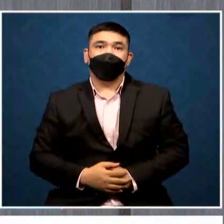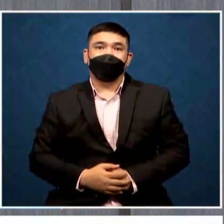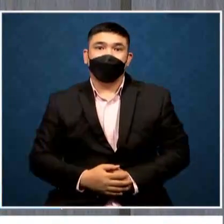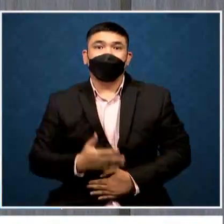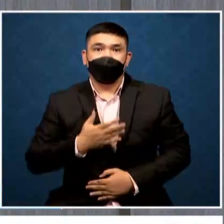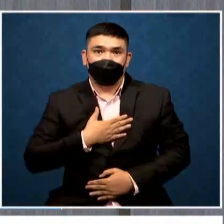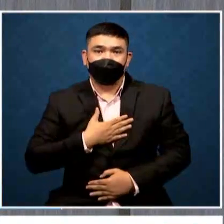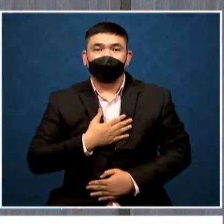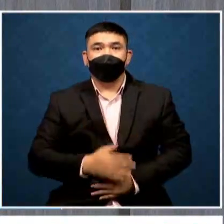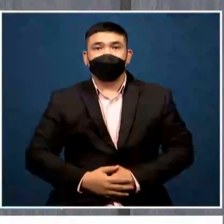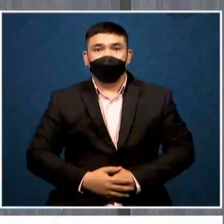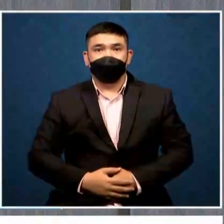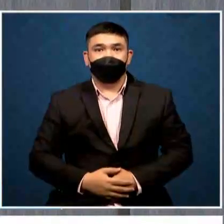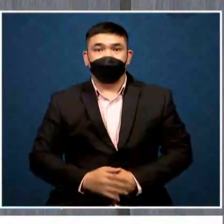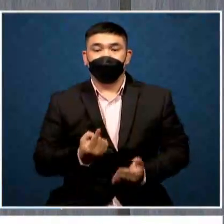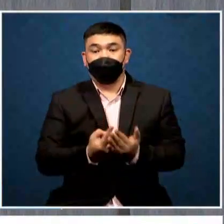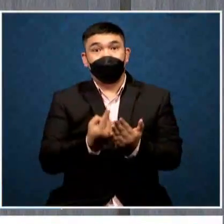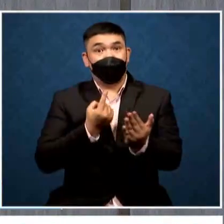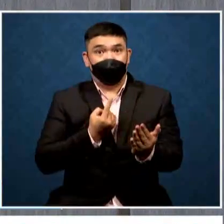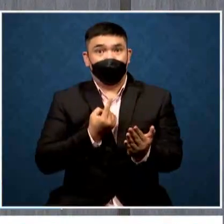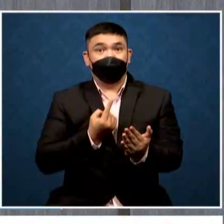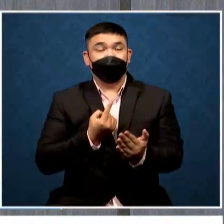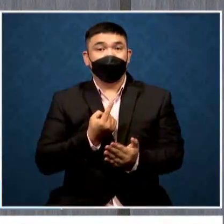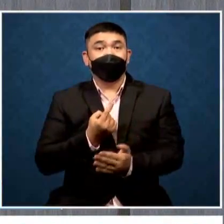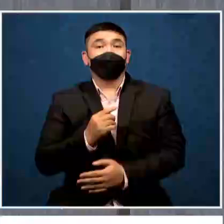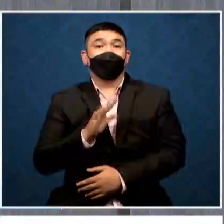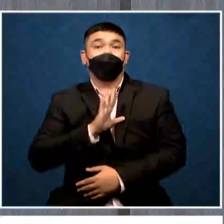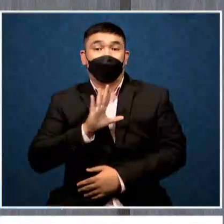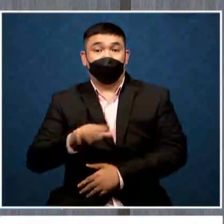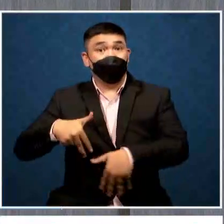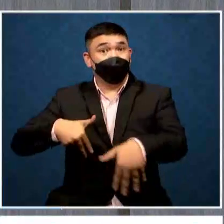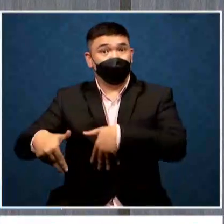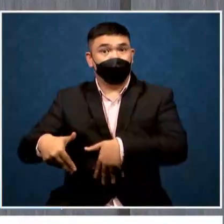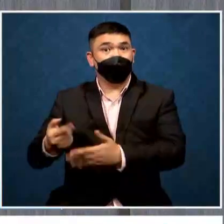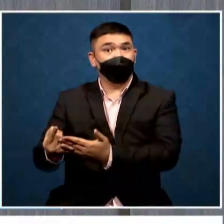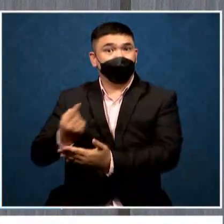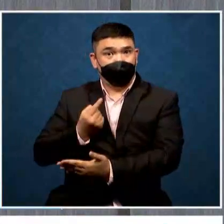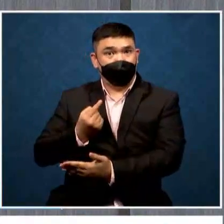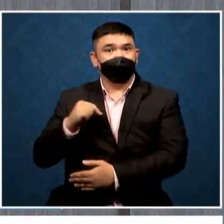กับผมในฐานะเป็นผู้แทนของพี่น้องประชาชน